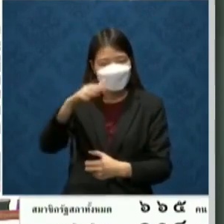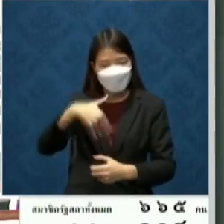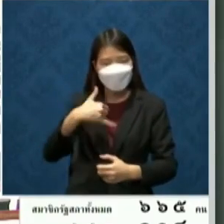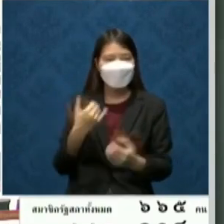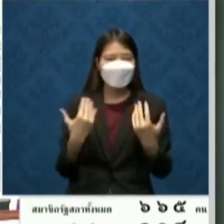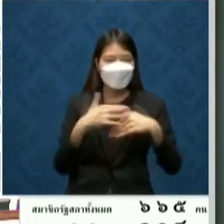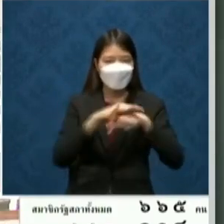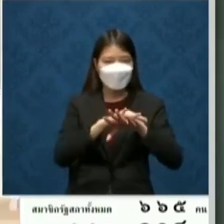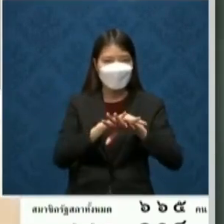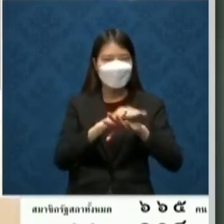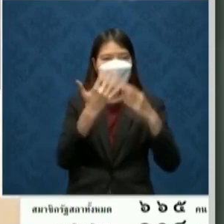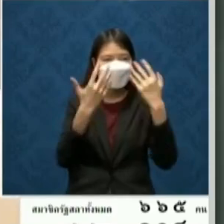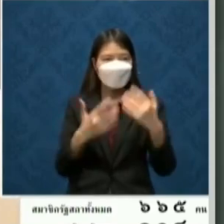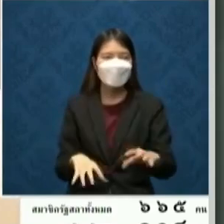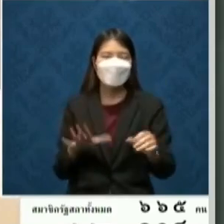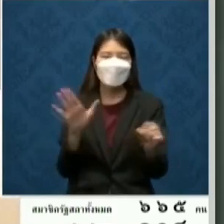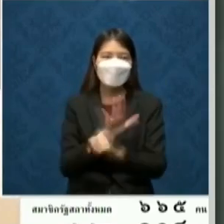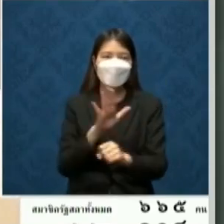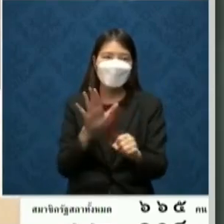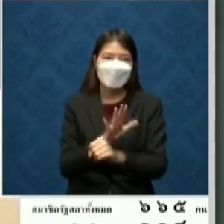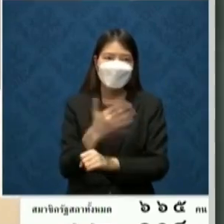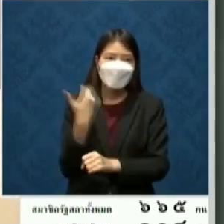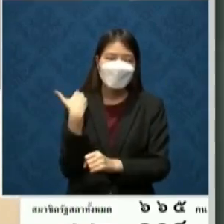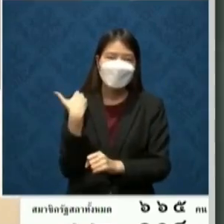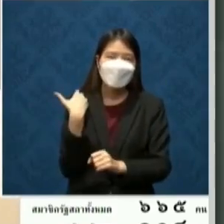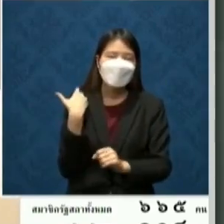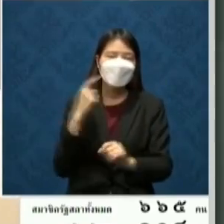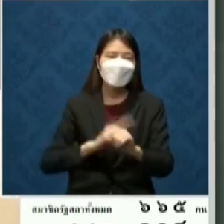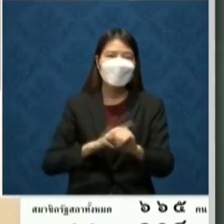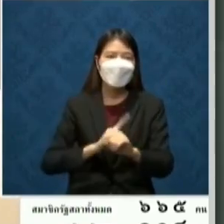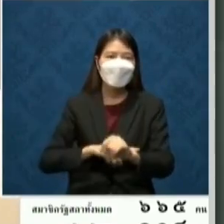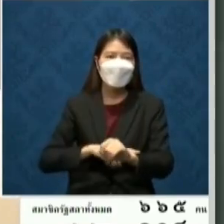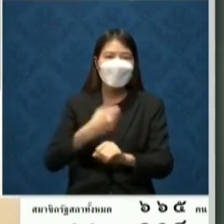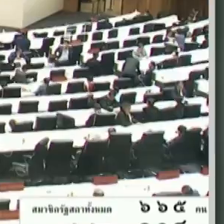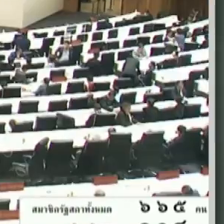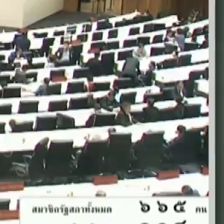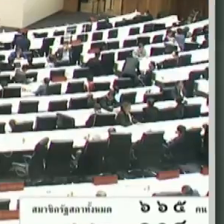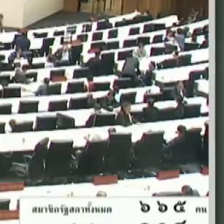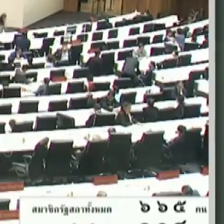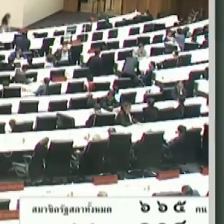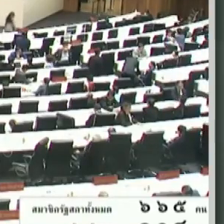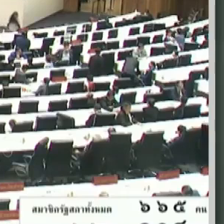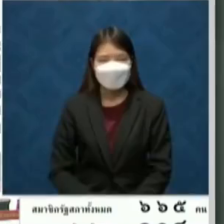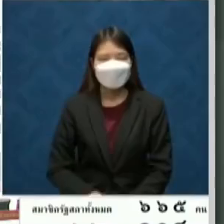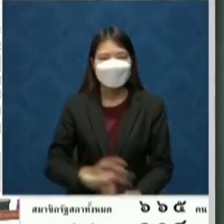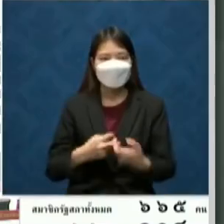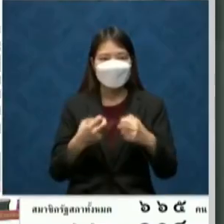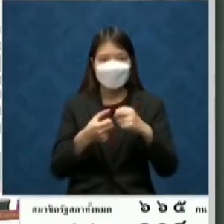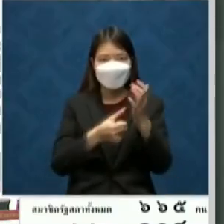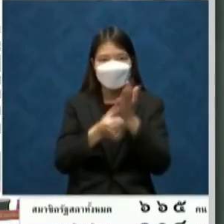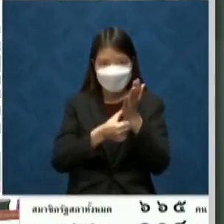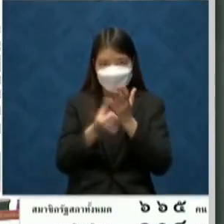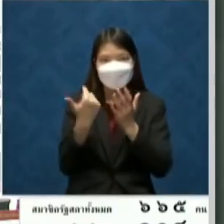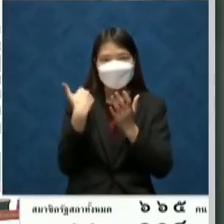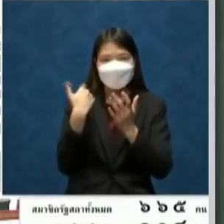ใช้เทคนิคทางการเมืองเทคนิคทางกฎหมายมาดำเนินการแม้แต่เรื่องเมื่อวานนี้ก็เหมือนกัน